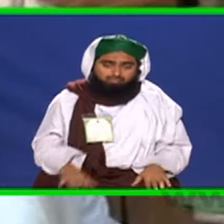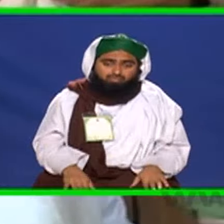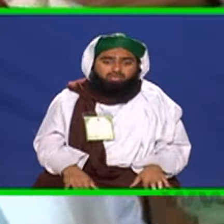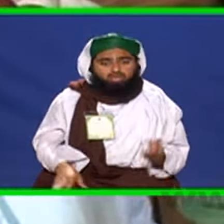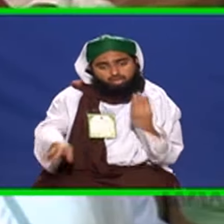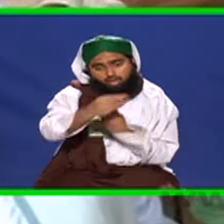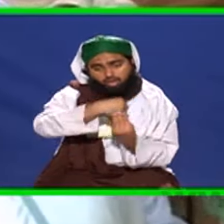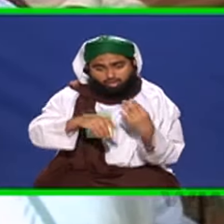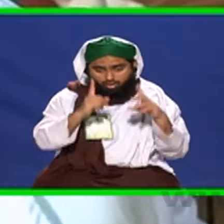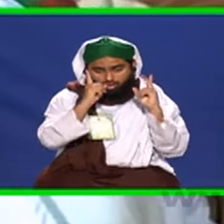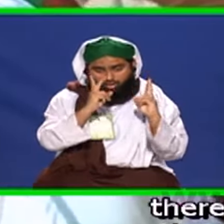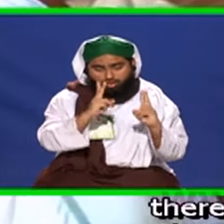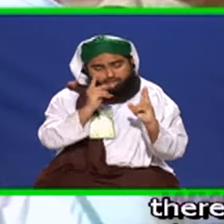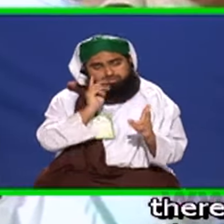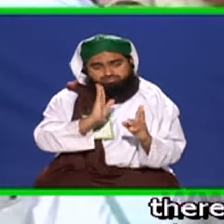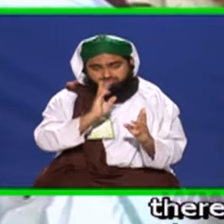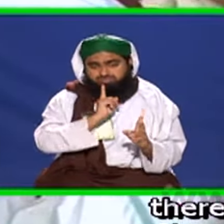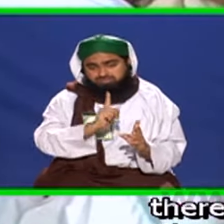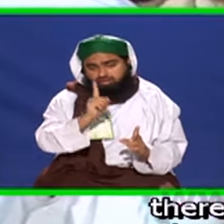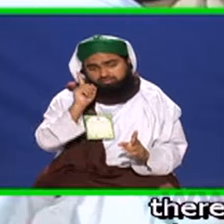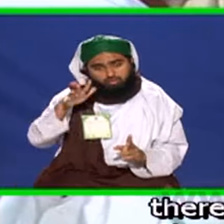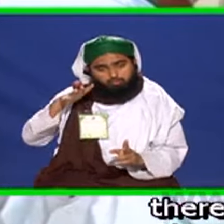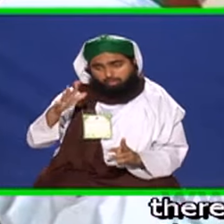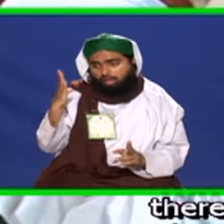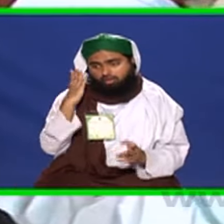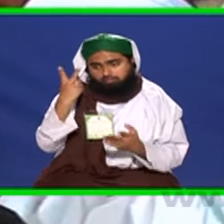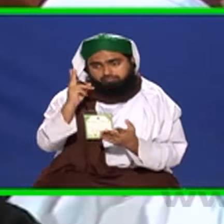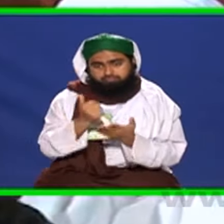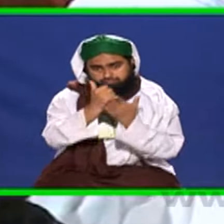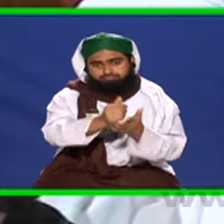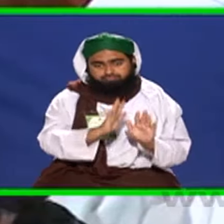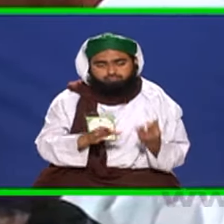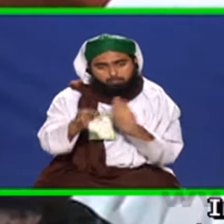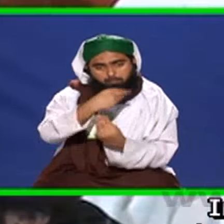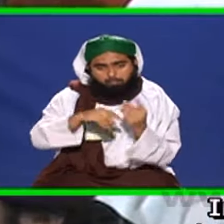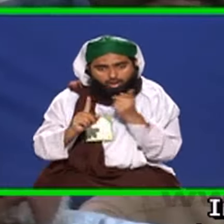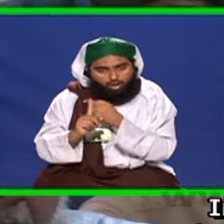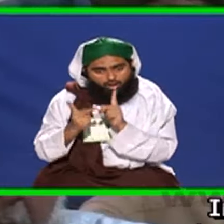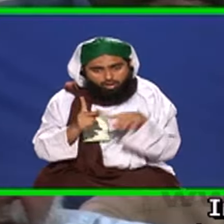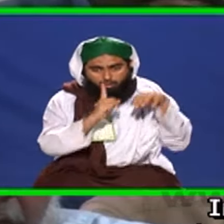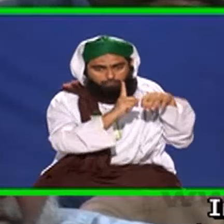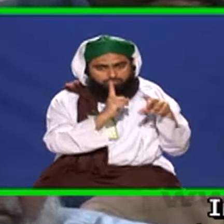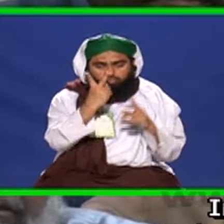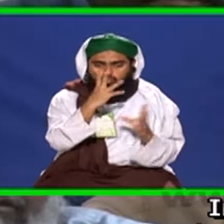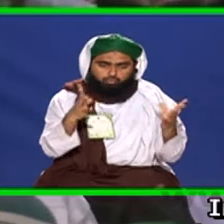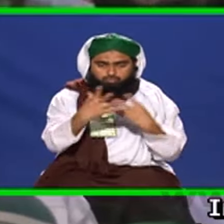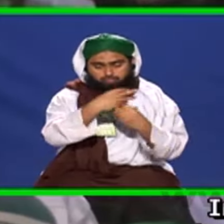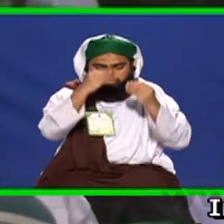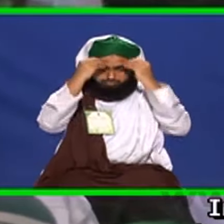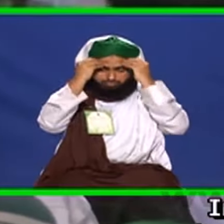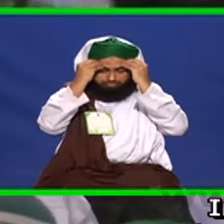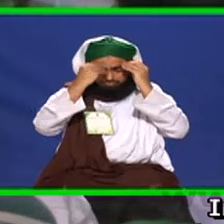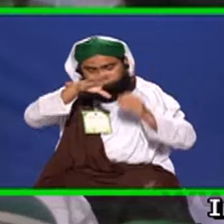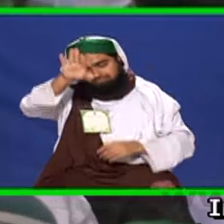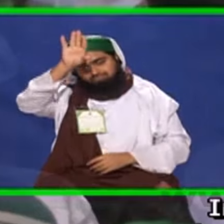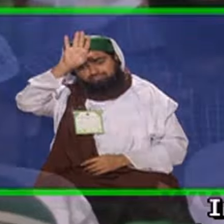چاہیے. لیکن میں آپ کو وہاں ایک لاکھ کی تعداد کو ہے اس میں تو کوئی شک نہیں. بھائی مکہ اور مدینہ دونوں ہمارے سروں